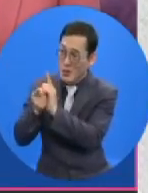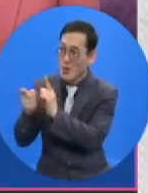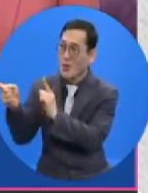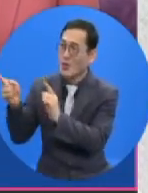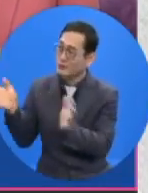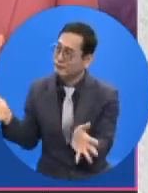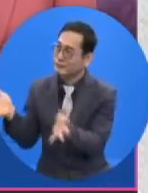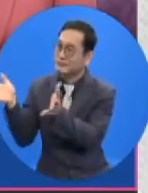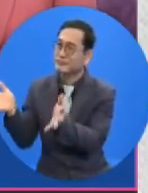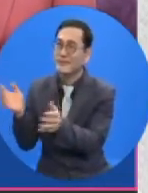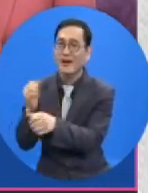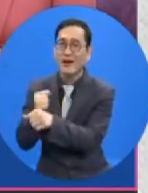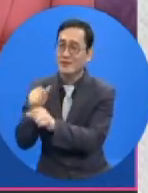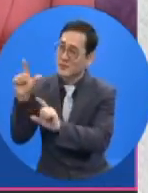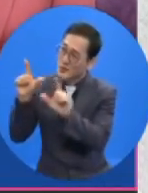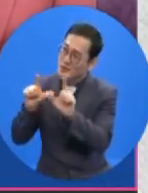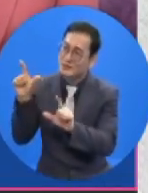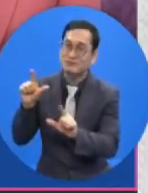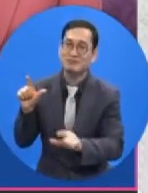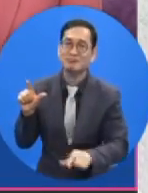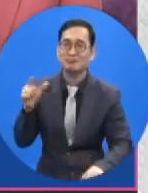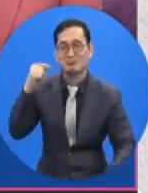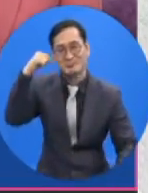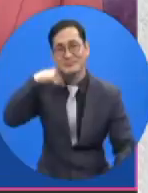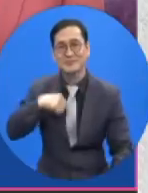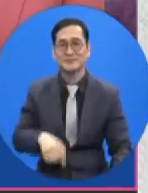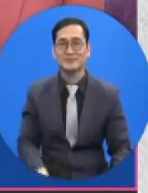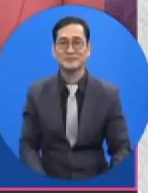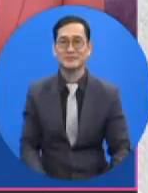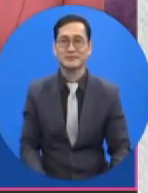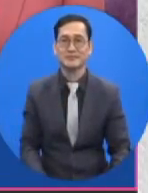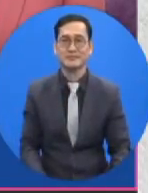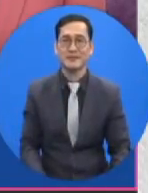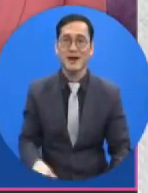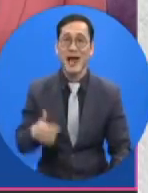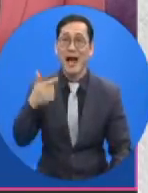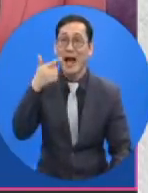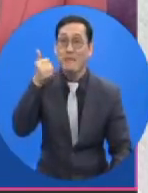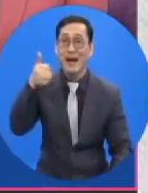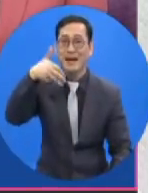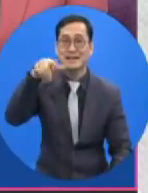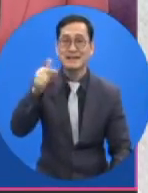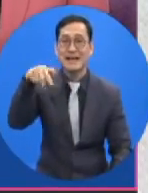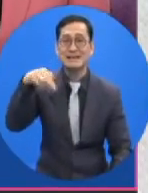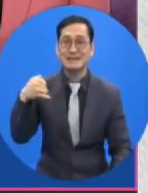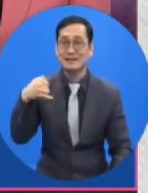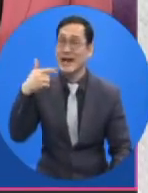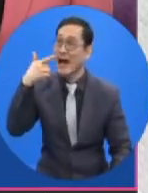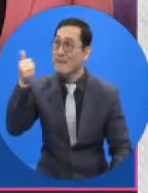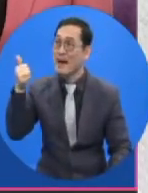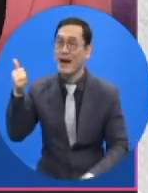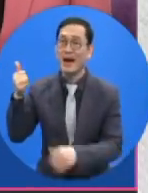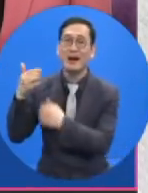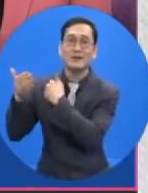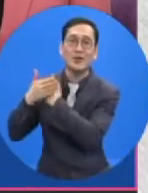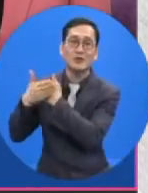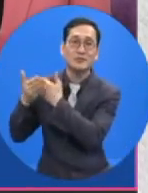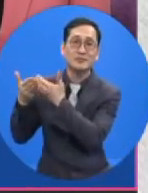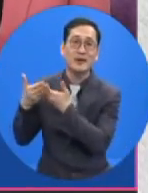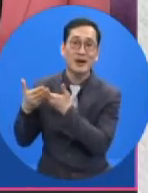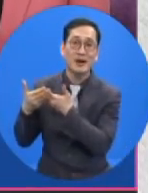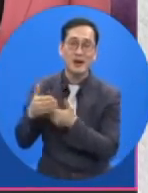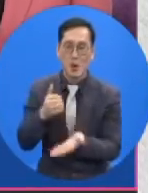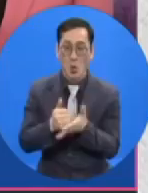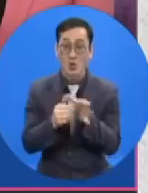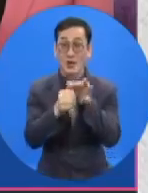하는 거구나라는 관점에서는 좋게 봤습니다. 그런데 또 아빠 찬스라는 얘기가 공천 과정에서는 문 후보한테는